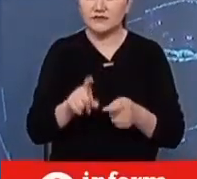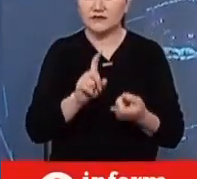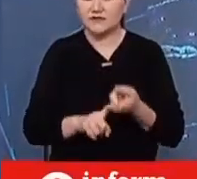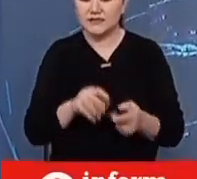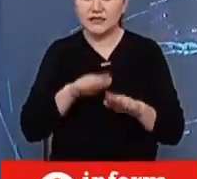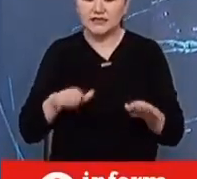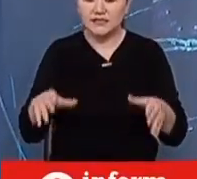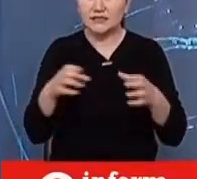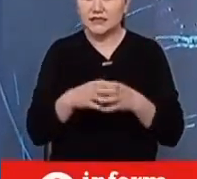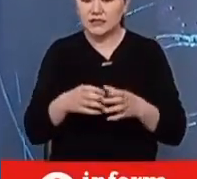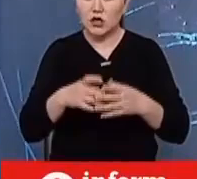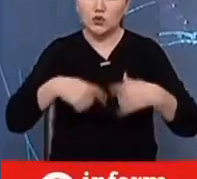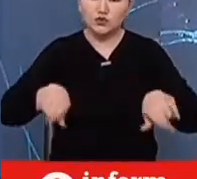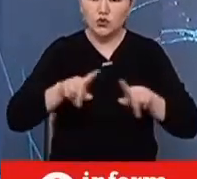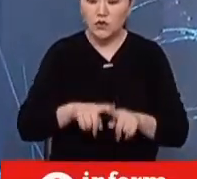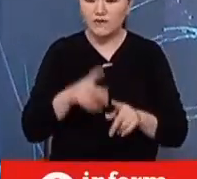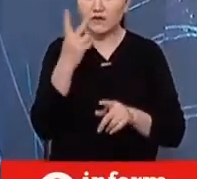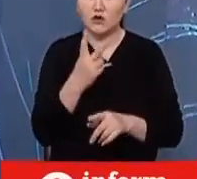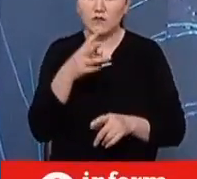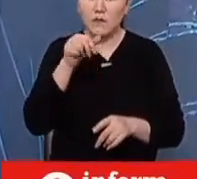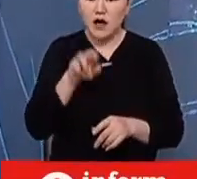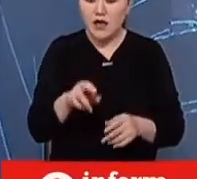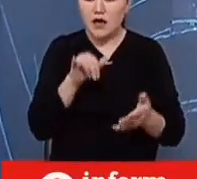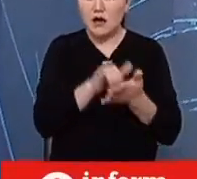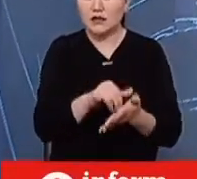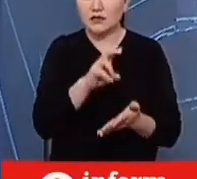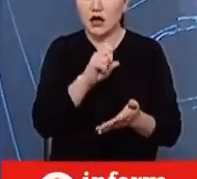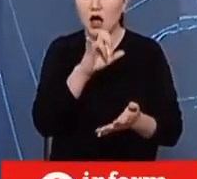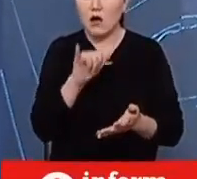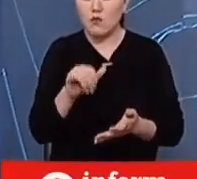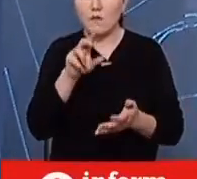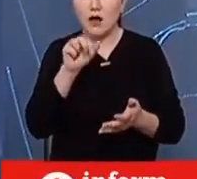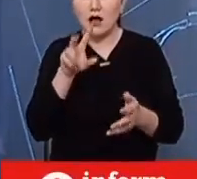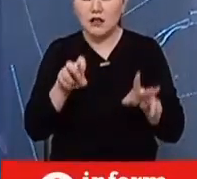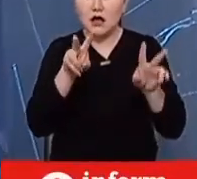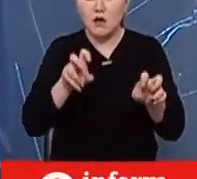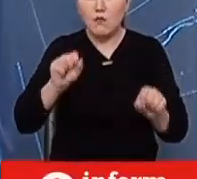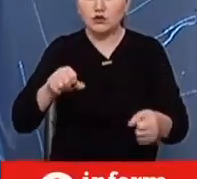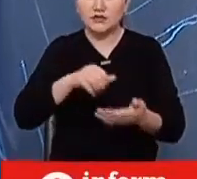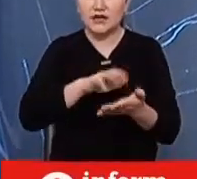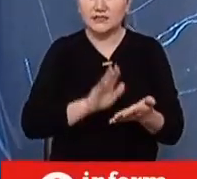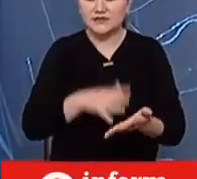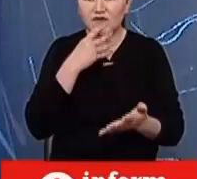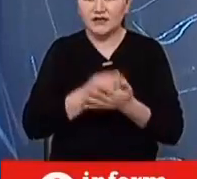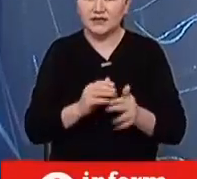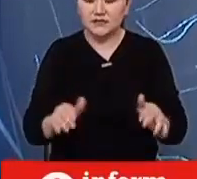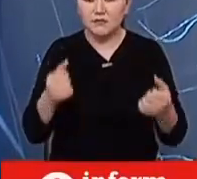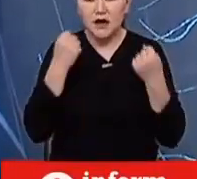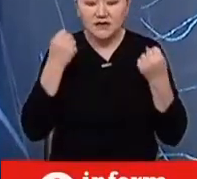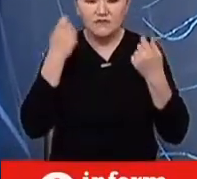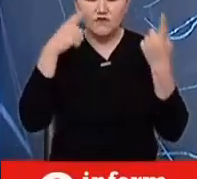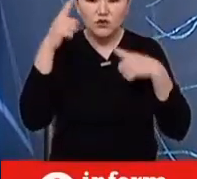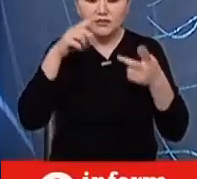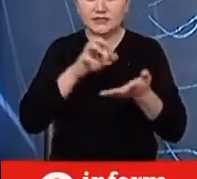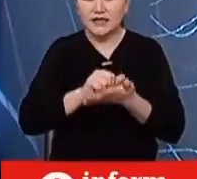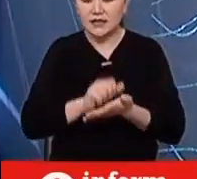детских секций и кружков. Уже 2 мая на платформе «Дому Бала» родители смогут записать детей на спортивные и творческие